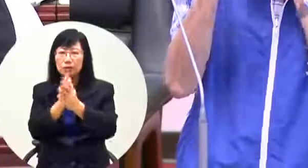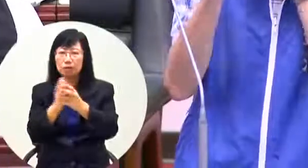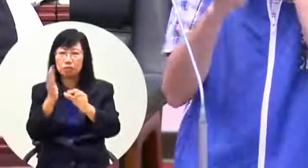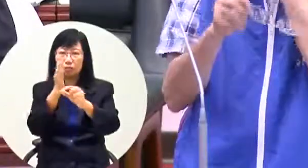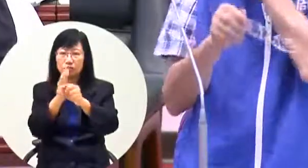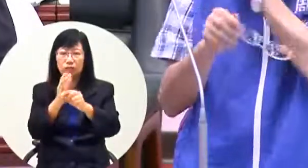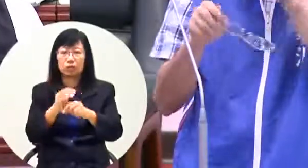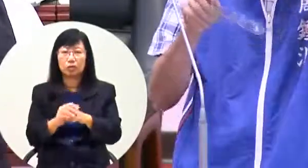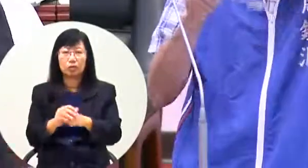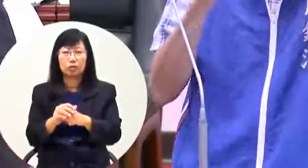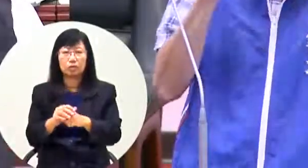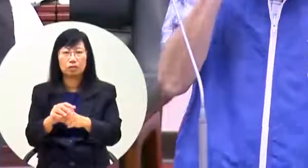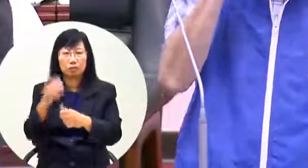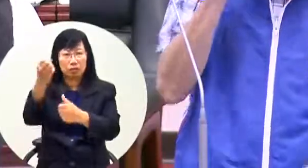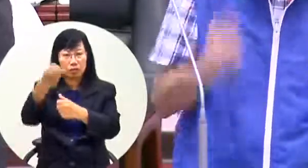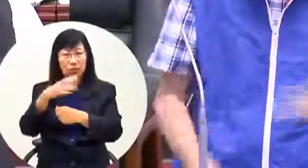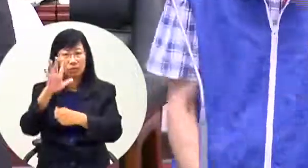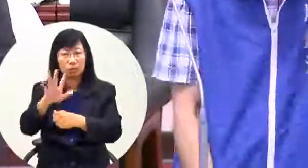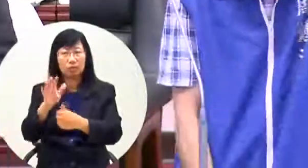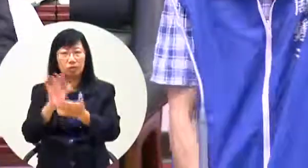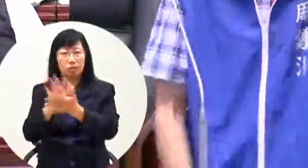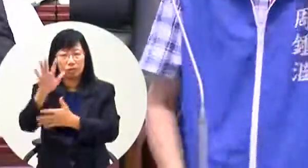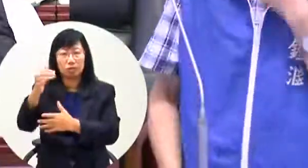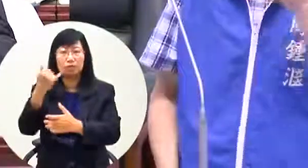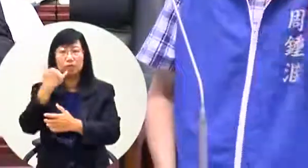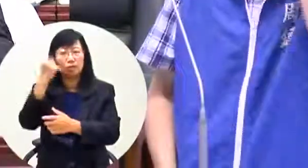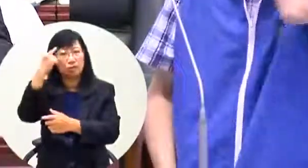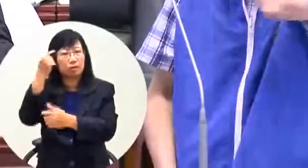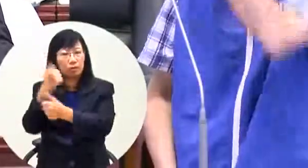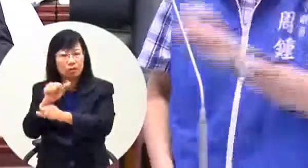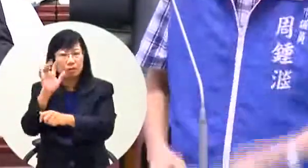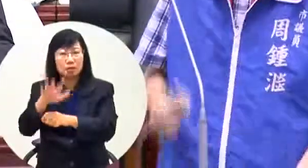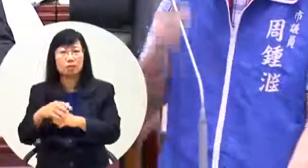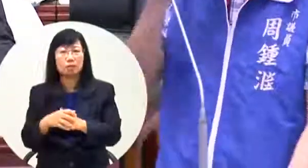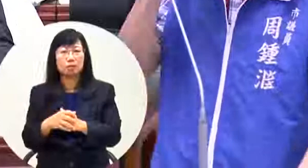以纳入参考。但是很多的捷运站其实因为它出